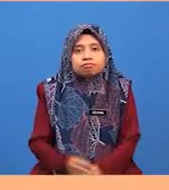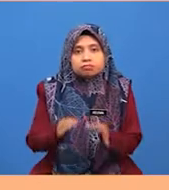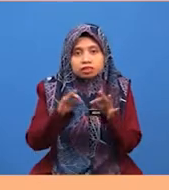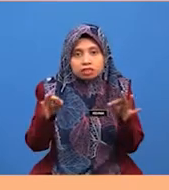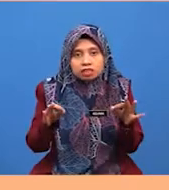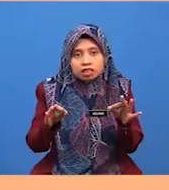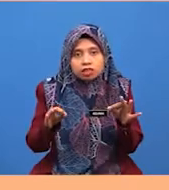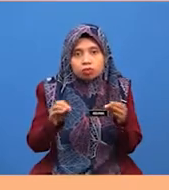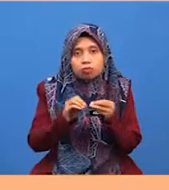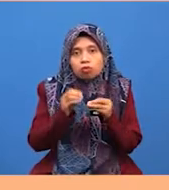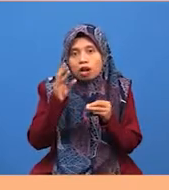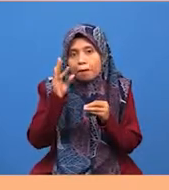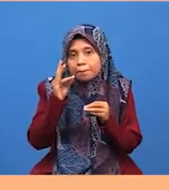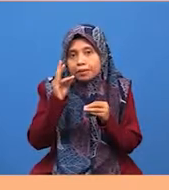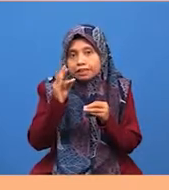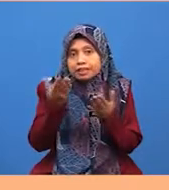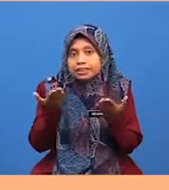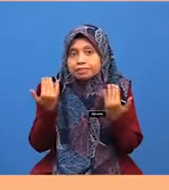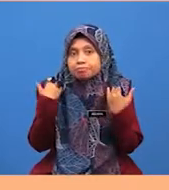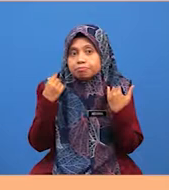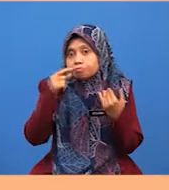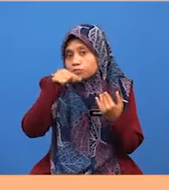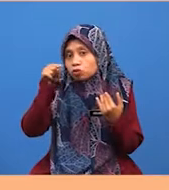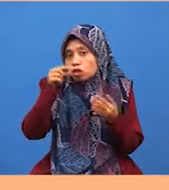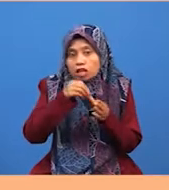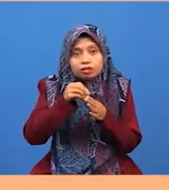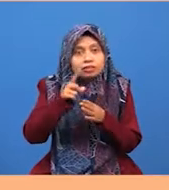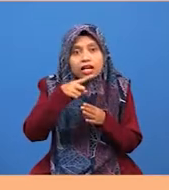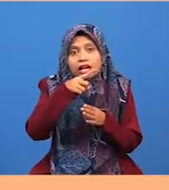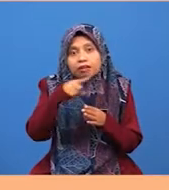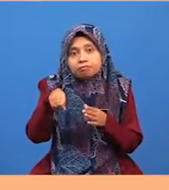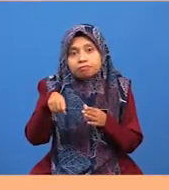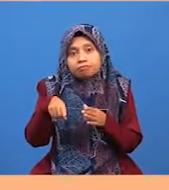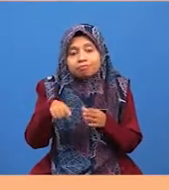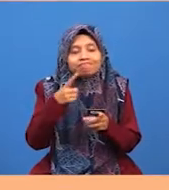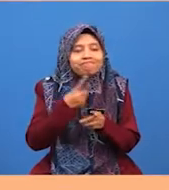Ayat yang kelapan ini ada ke tidak ada perluasan subjek?